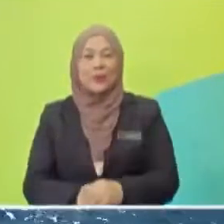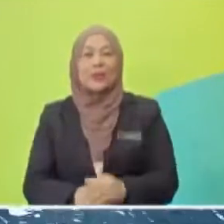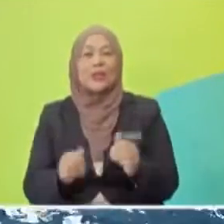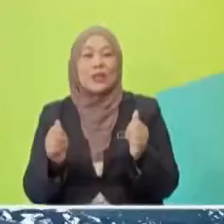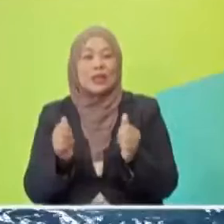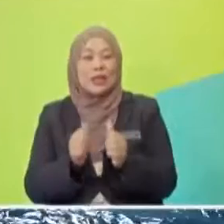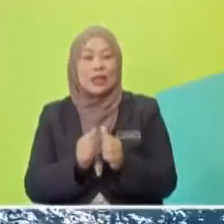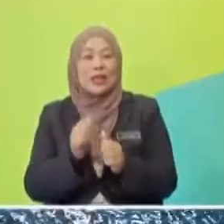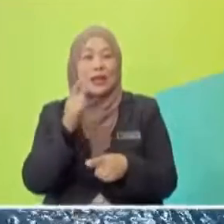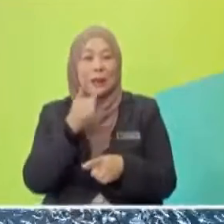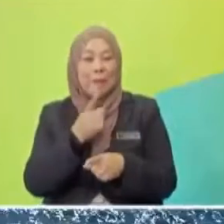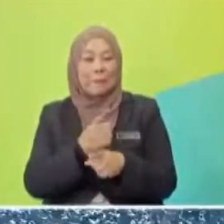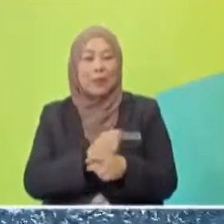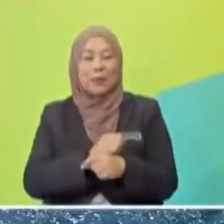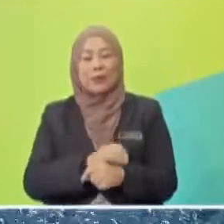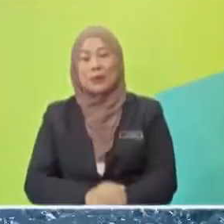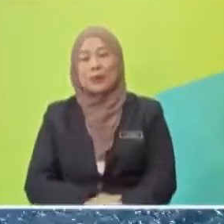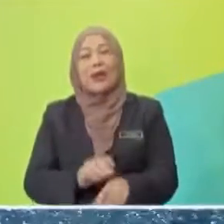betul jadi